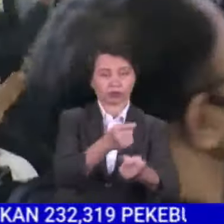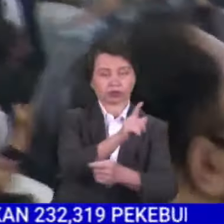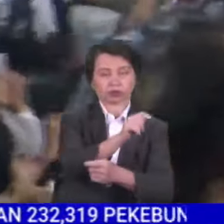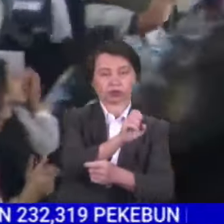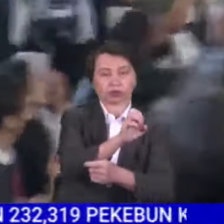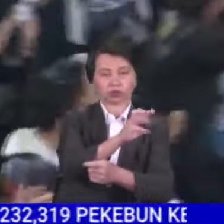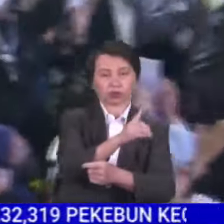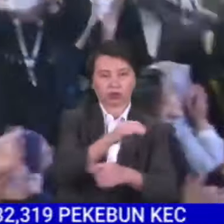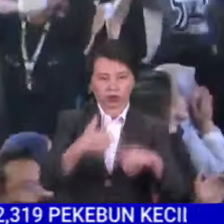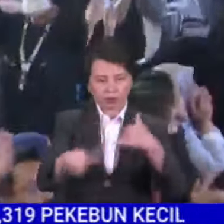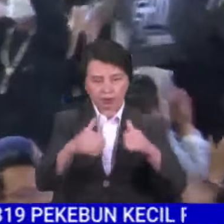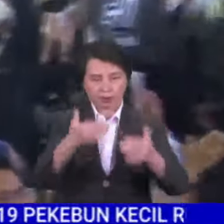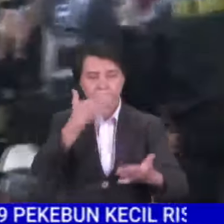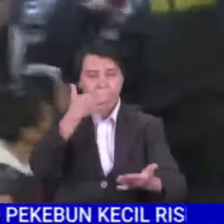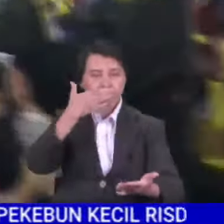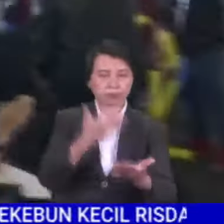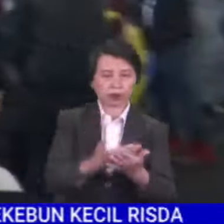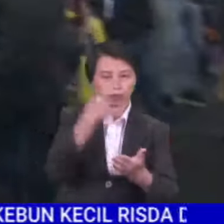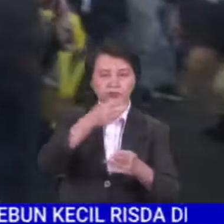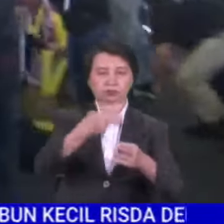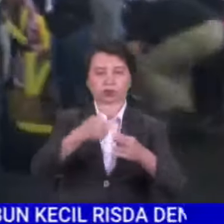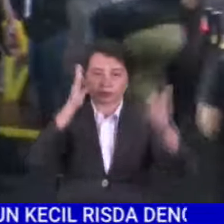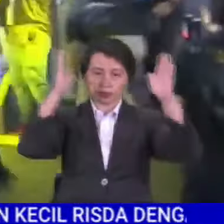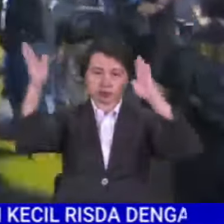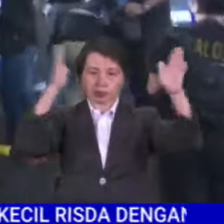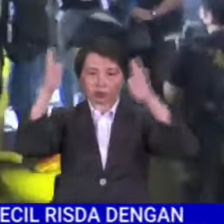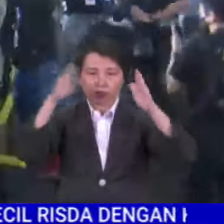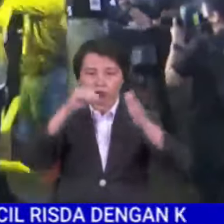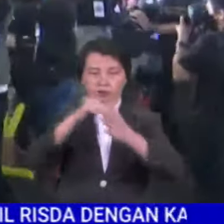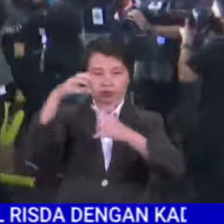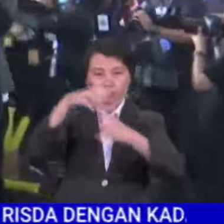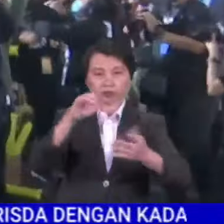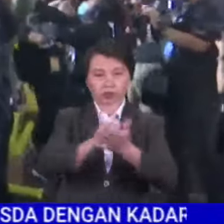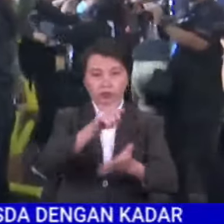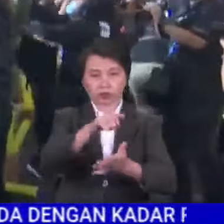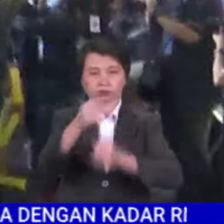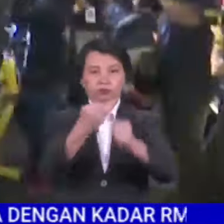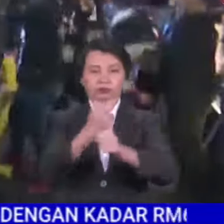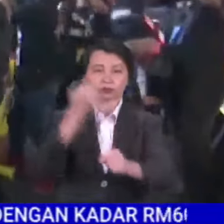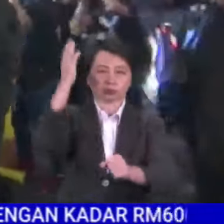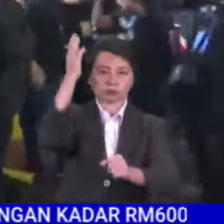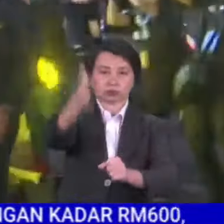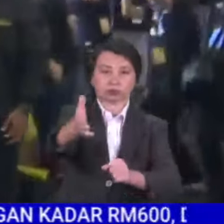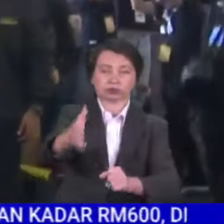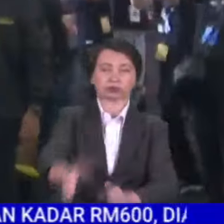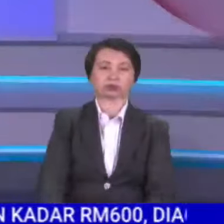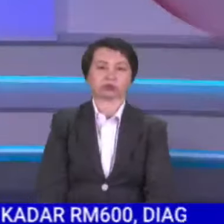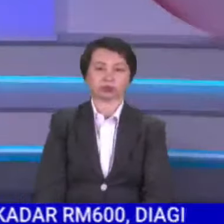selain memberi aksi terbaik demi nama Malaysia di kejohanan tersebut tahun depan.